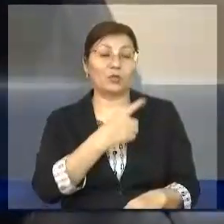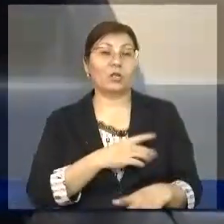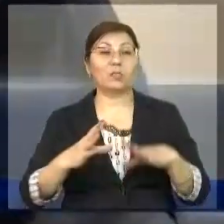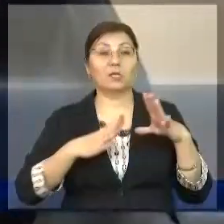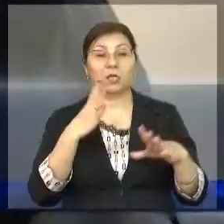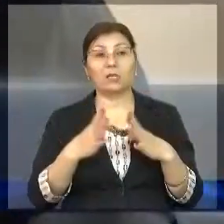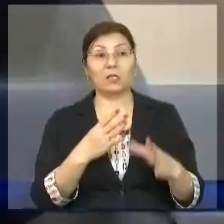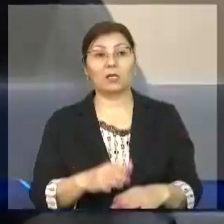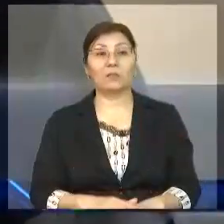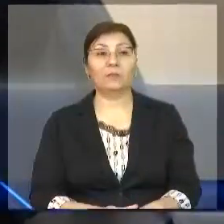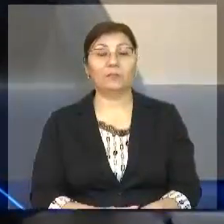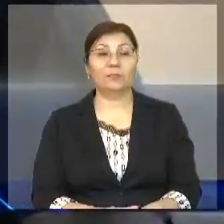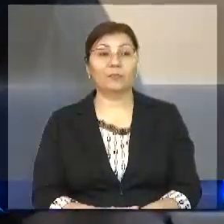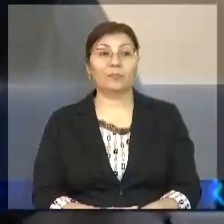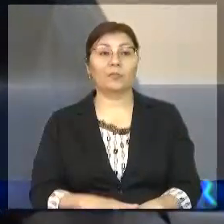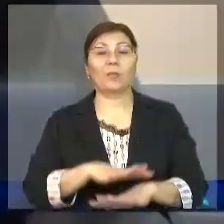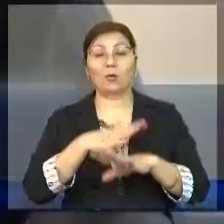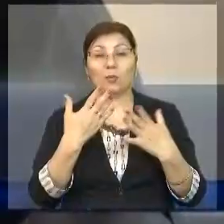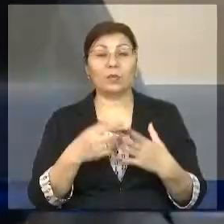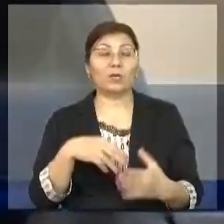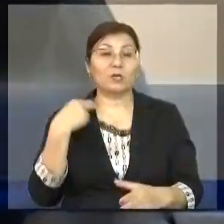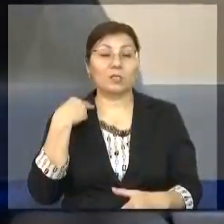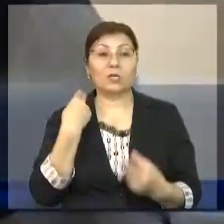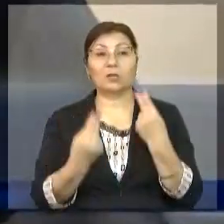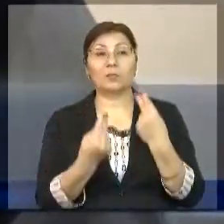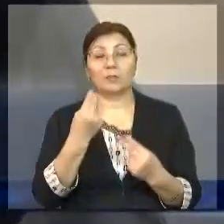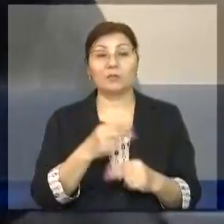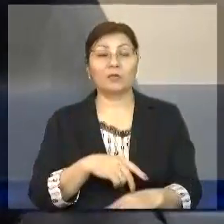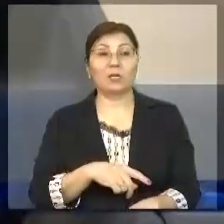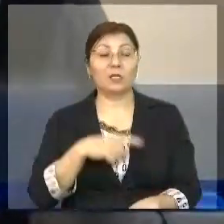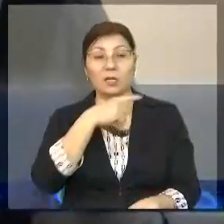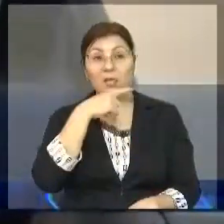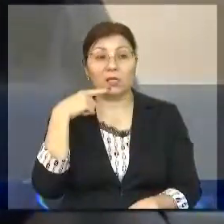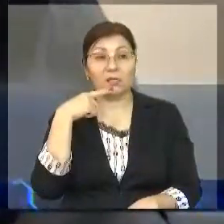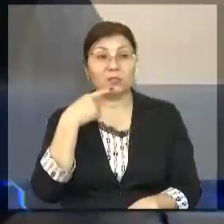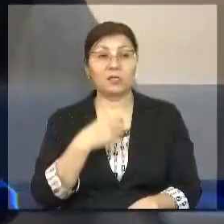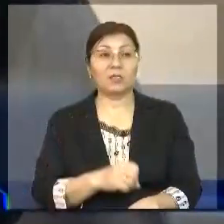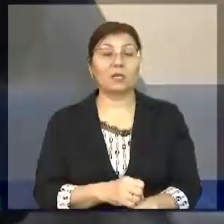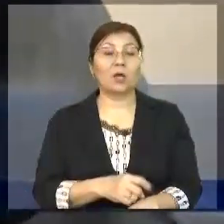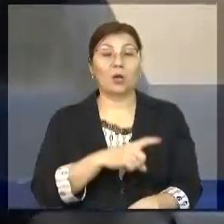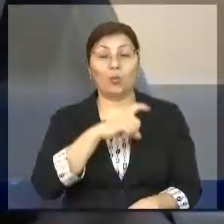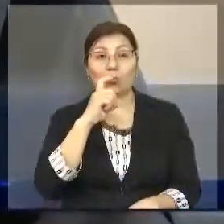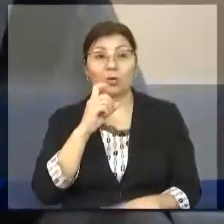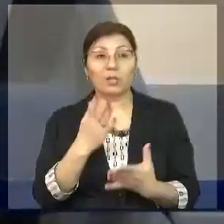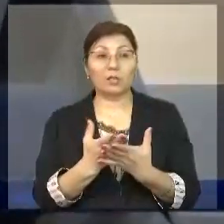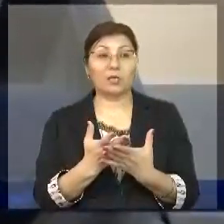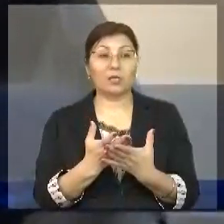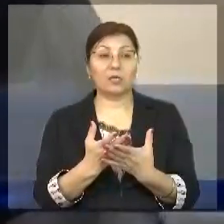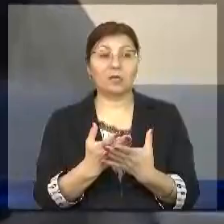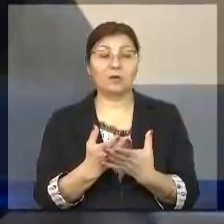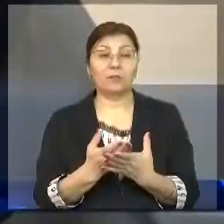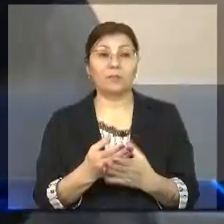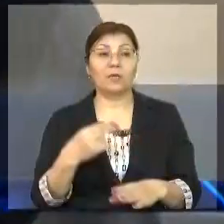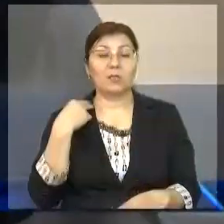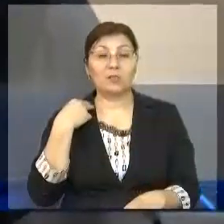Өте жоғары деңгейде ойнаған шетелден келген ойыншылар, Ресей, Белоруссия, тағы да Украинадан келген